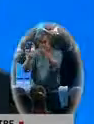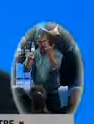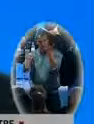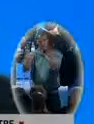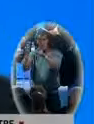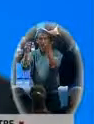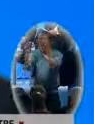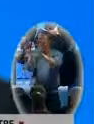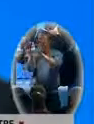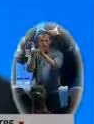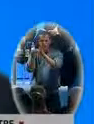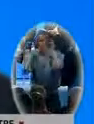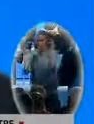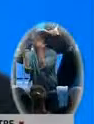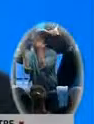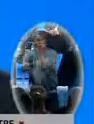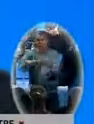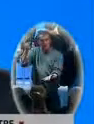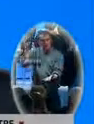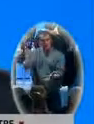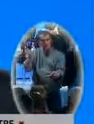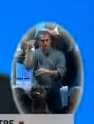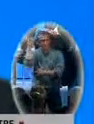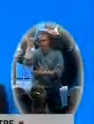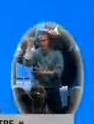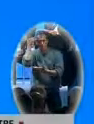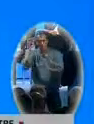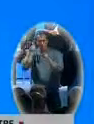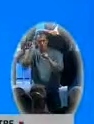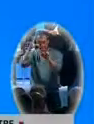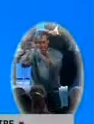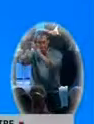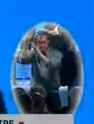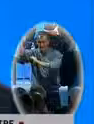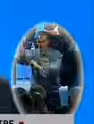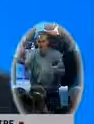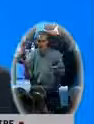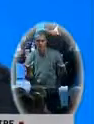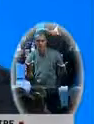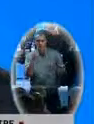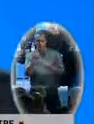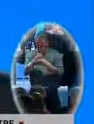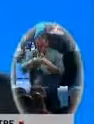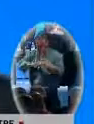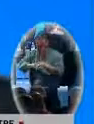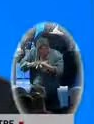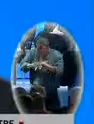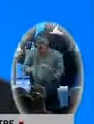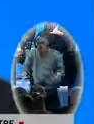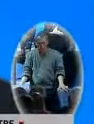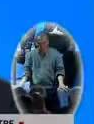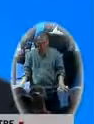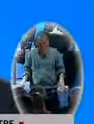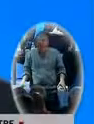une liberté culturelle, collective, individuelle, morale et spirituelle. Cet enracinement libéral commande